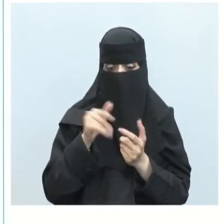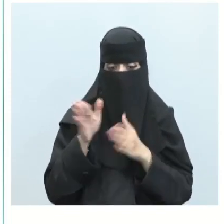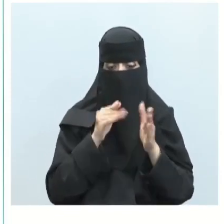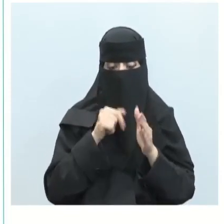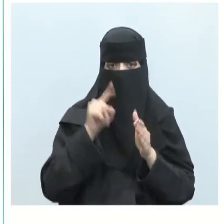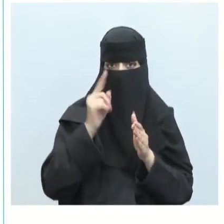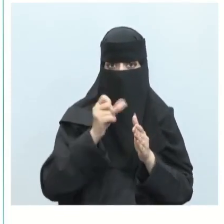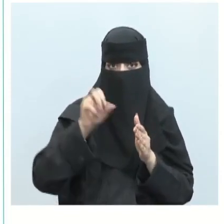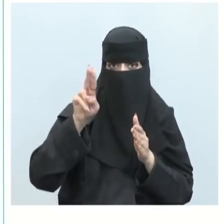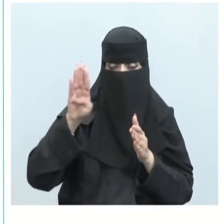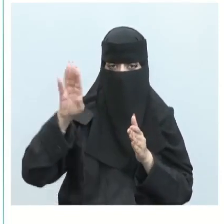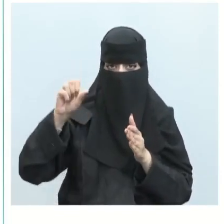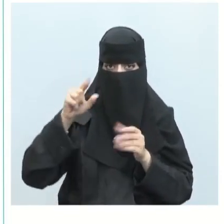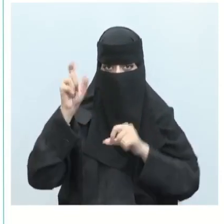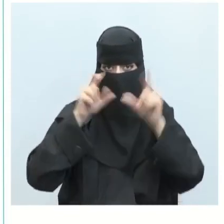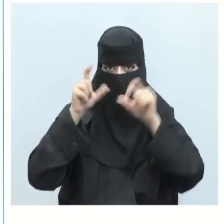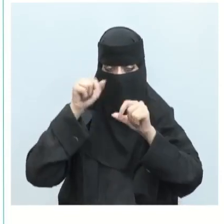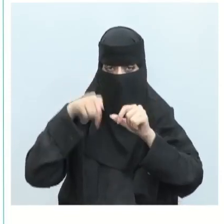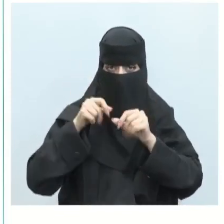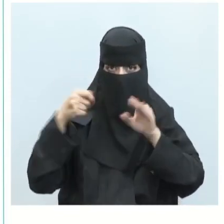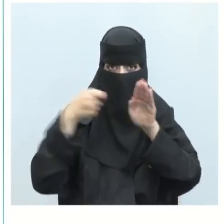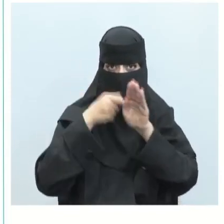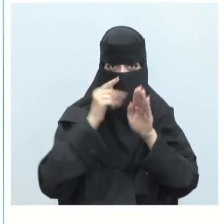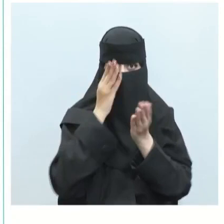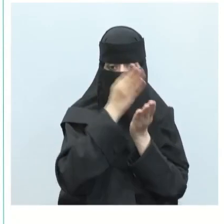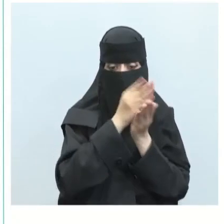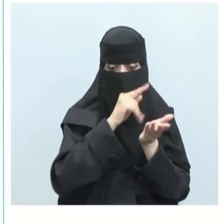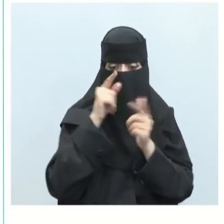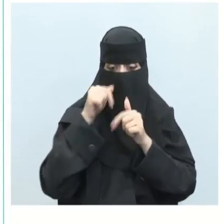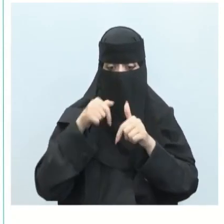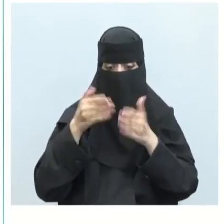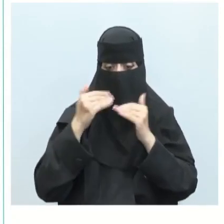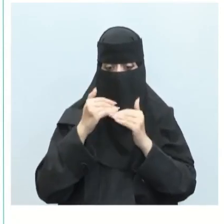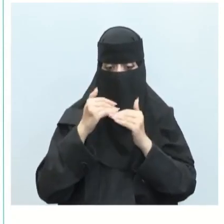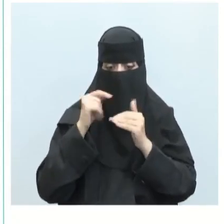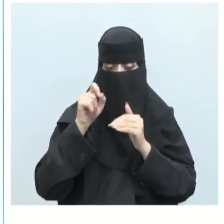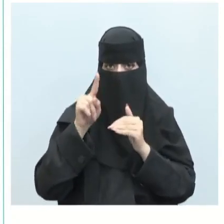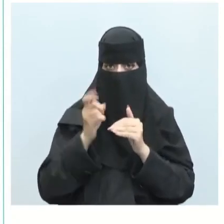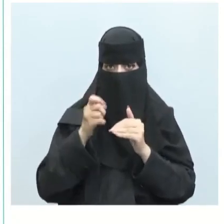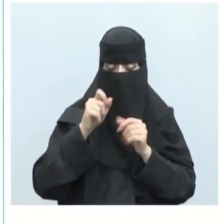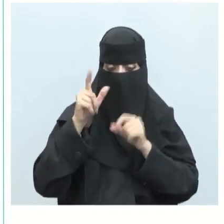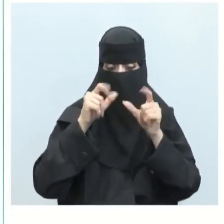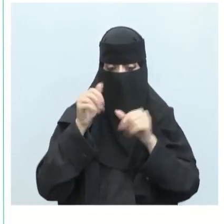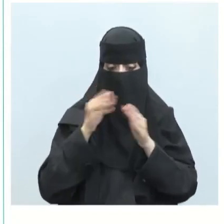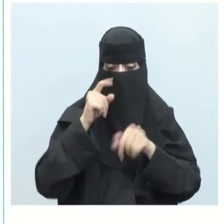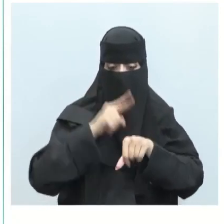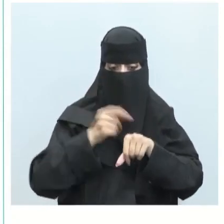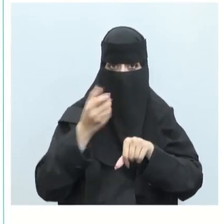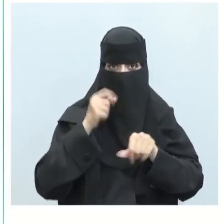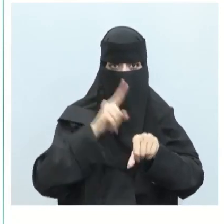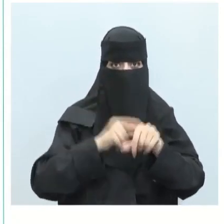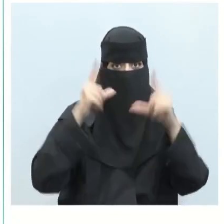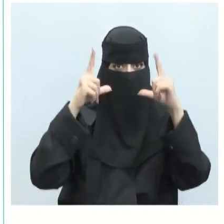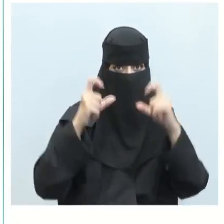اي بي بورت بروتوكول الانترنت المنفذ والوجهه وبروتوكول انترنت المنفذ ووقت